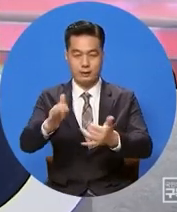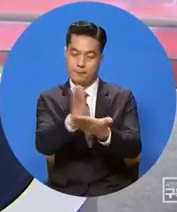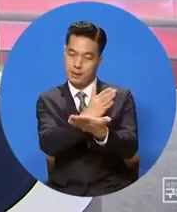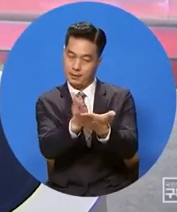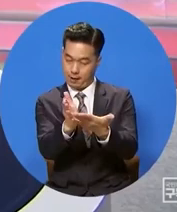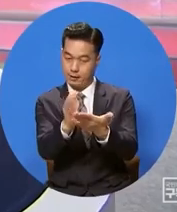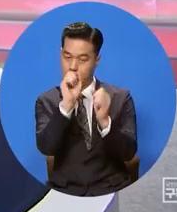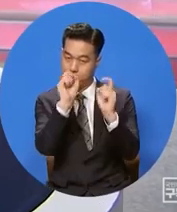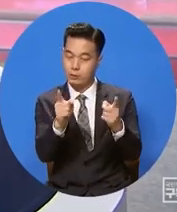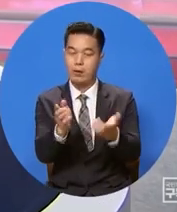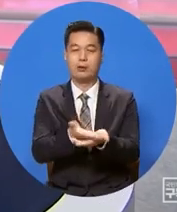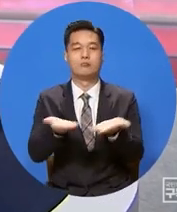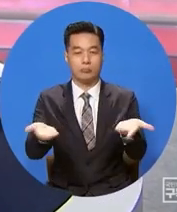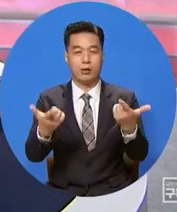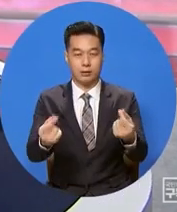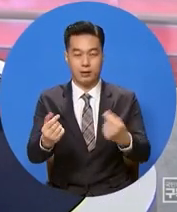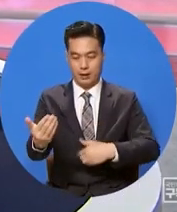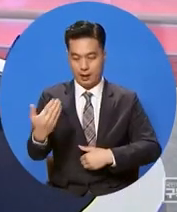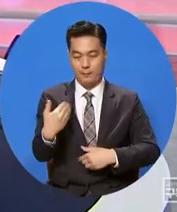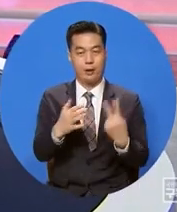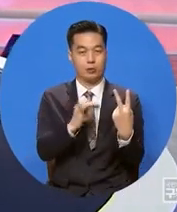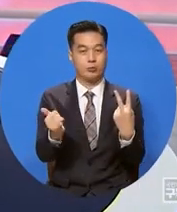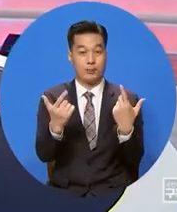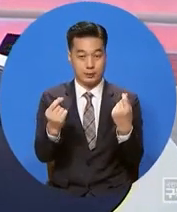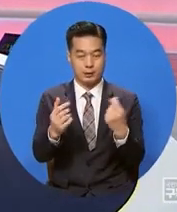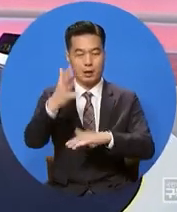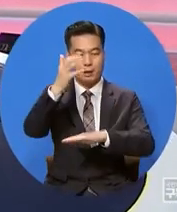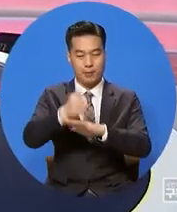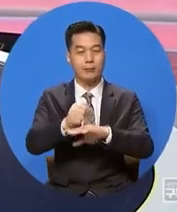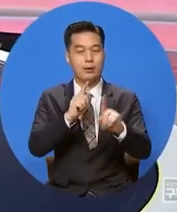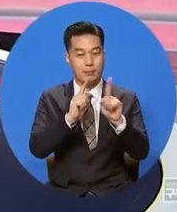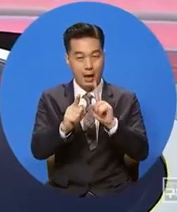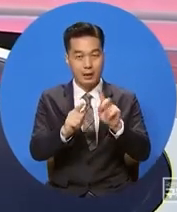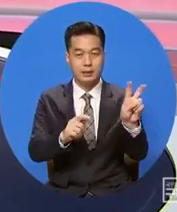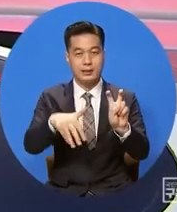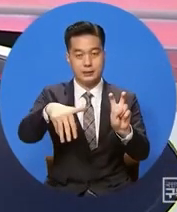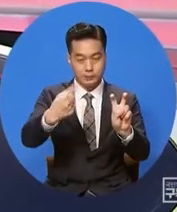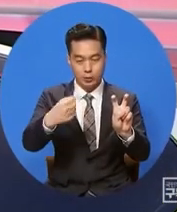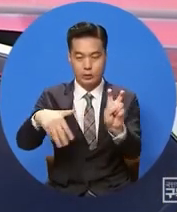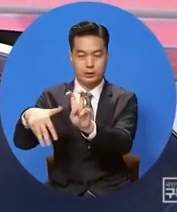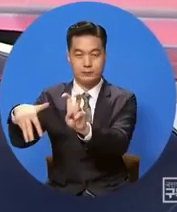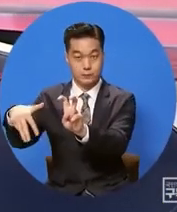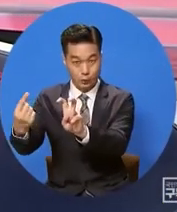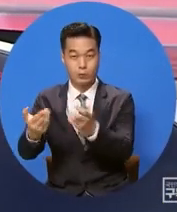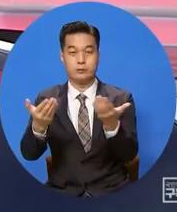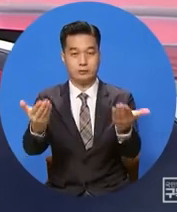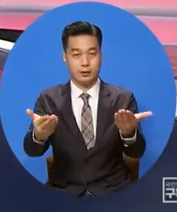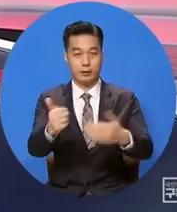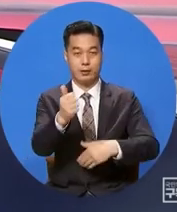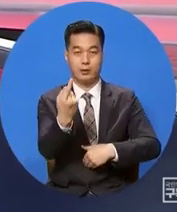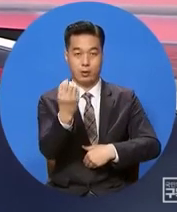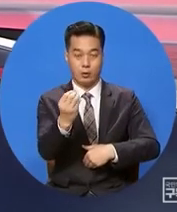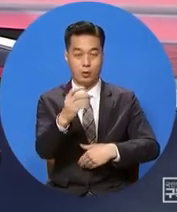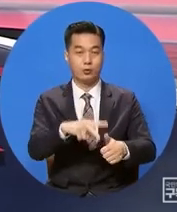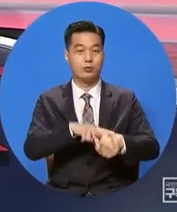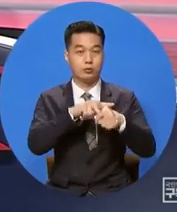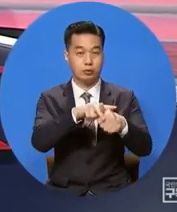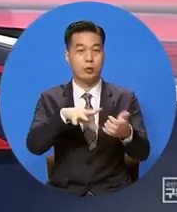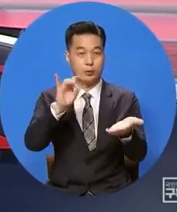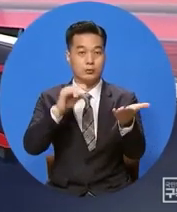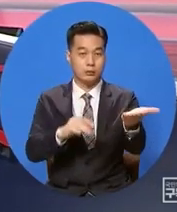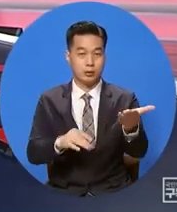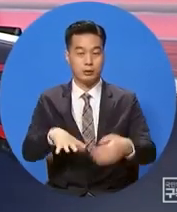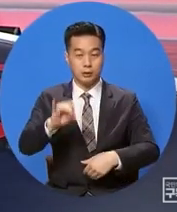바랍니다. 마찬가지로 앞에 후보님들과 마찬가지로 마무리 발언 기회를 이제 20초씩 드리게 됩니다. 먼저 홍준표 후보